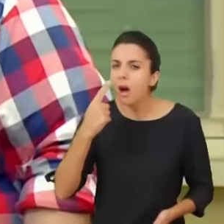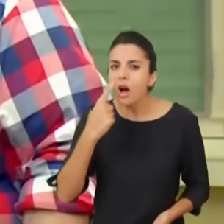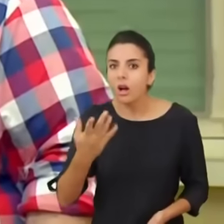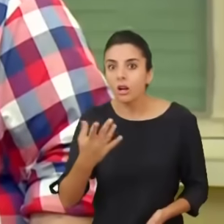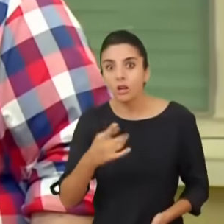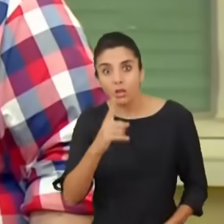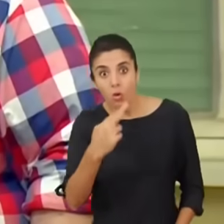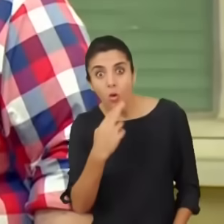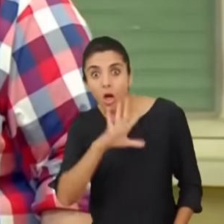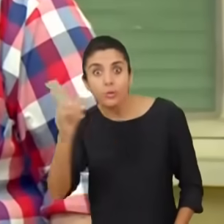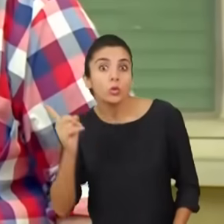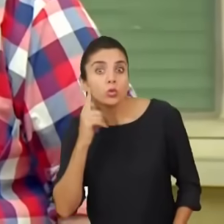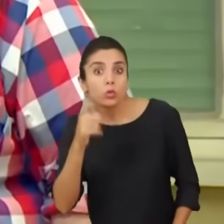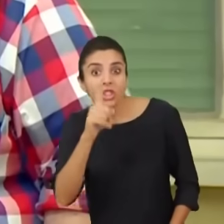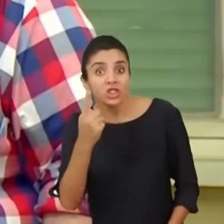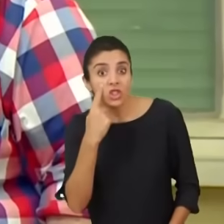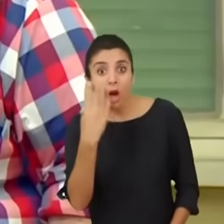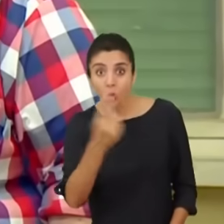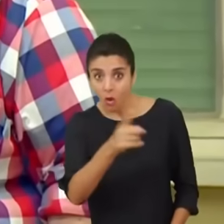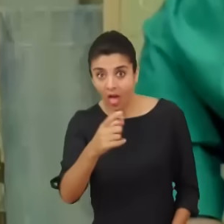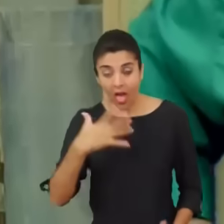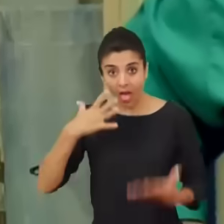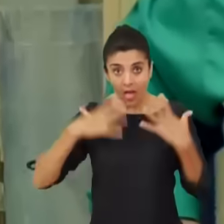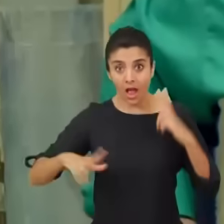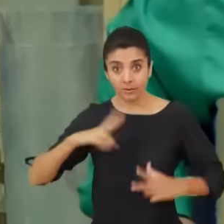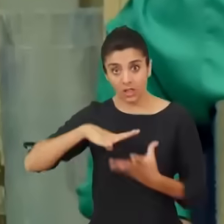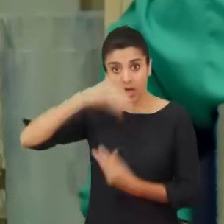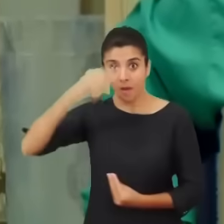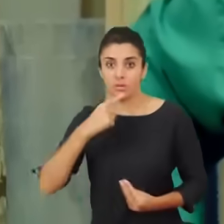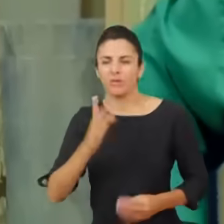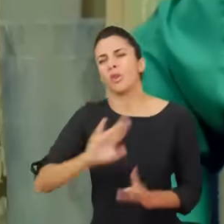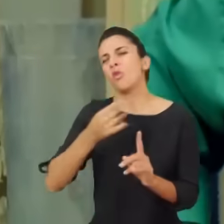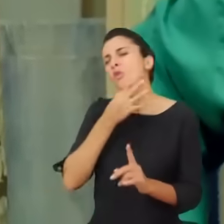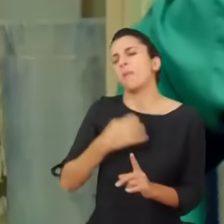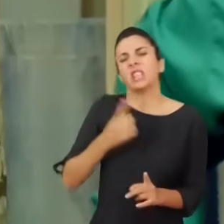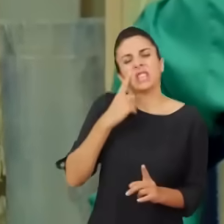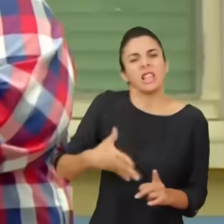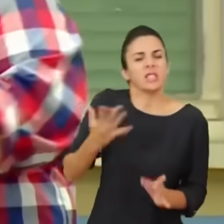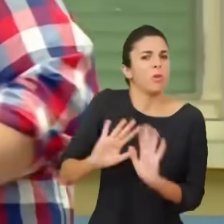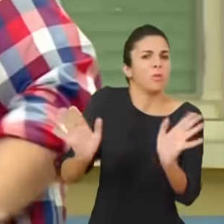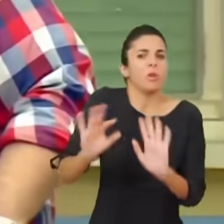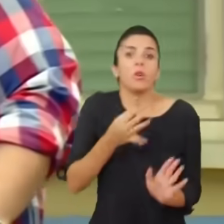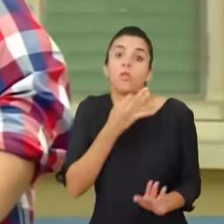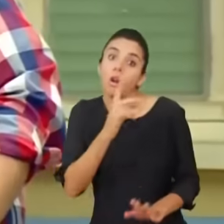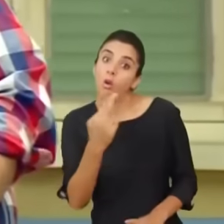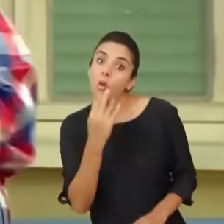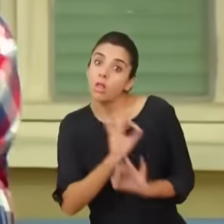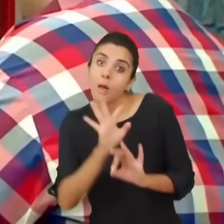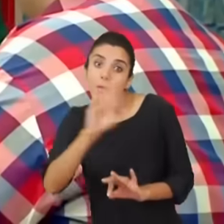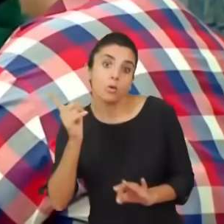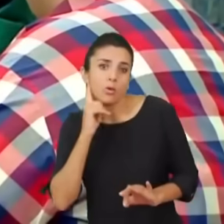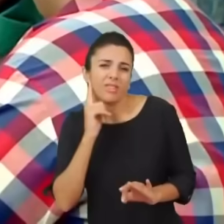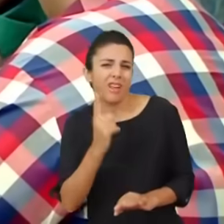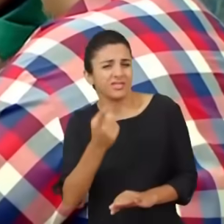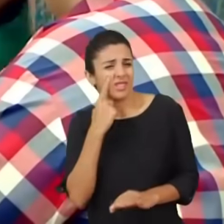ya. Ağzından çıktı. Bilal şahitsin, takım elbise alacağım dedi. Aman abicim, beni şahit falan göstermeyin, istemem. Ağzından çıktı, alacağım dedi. Ya,